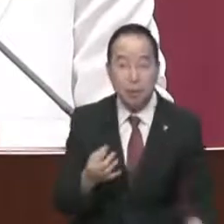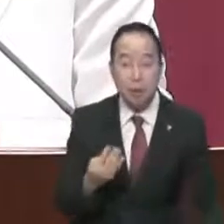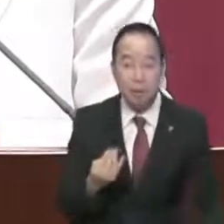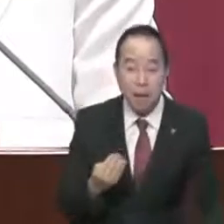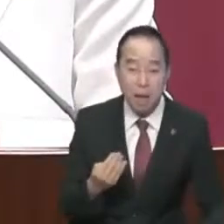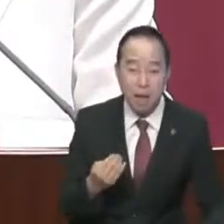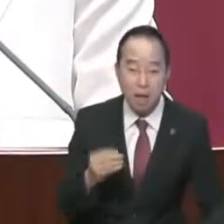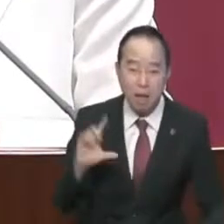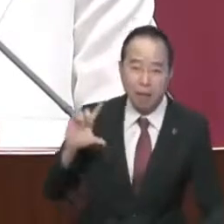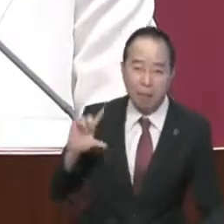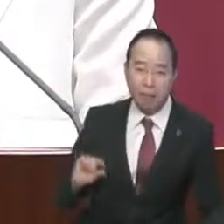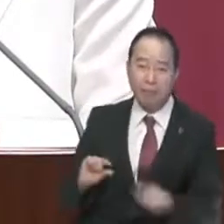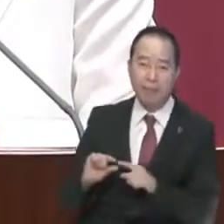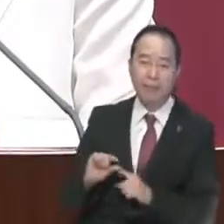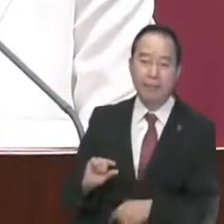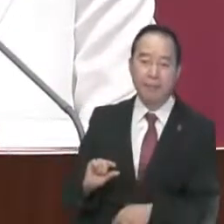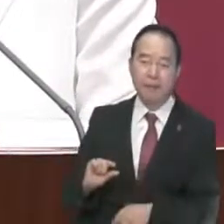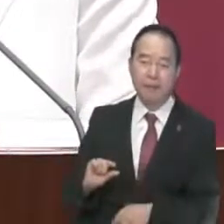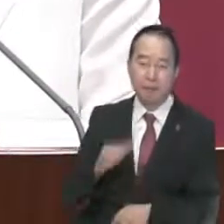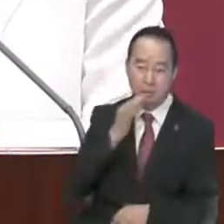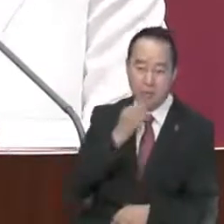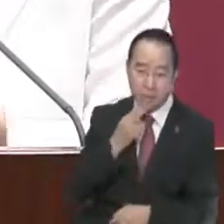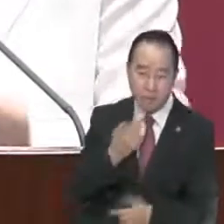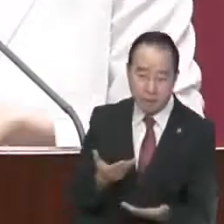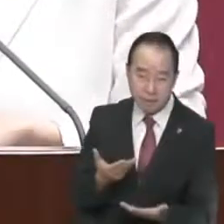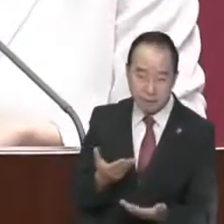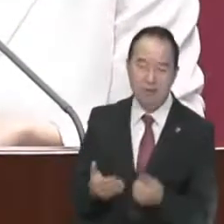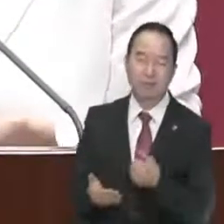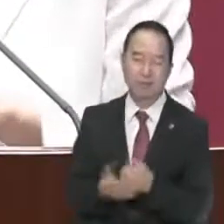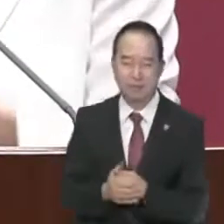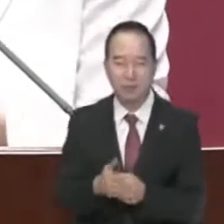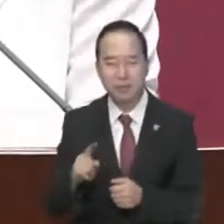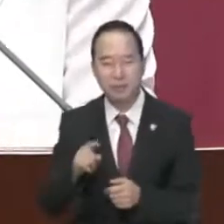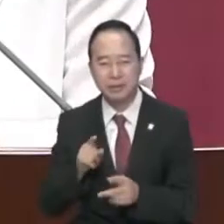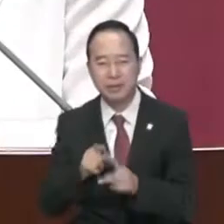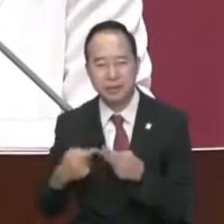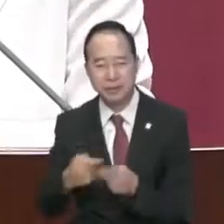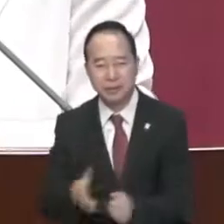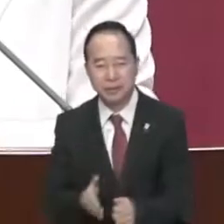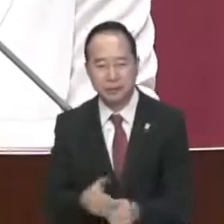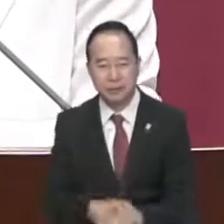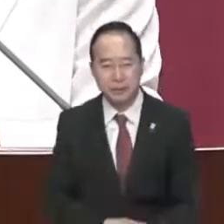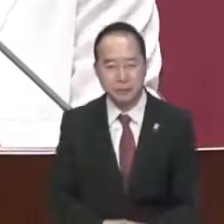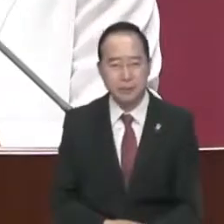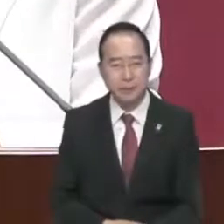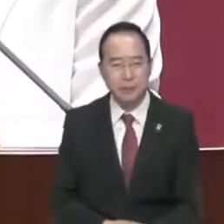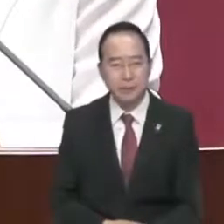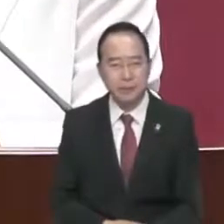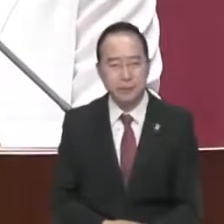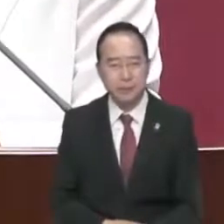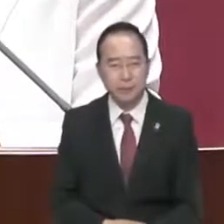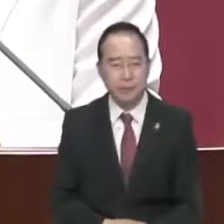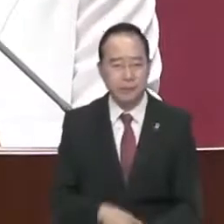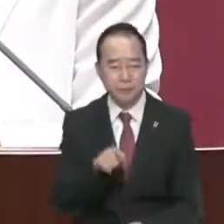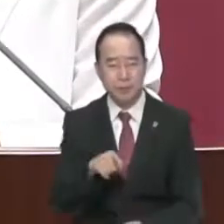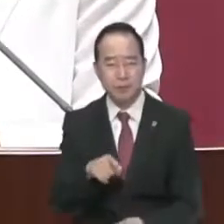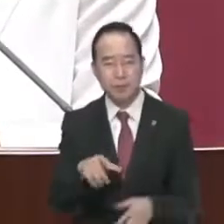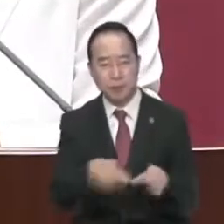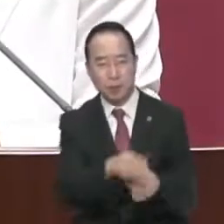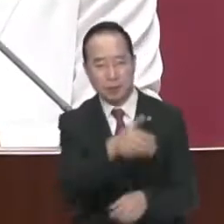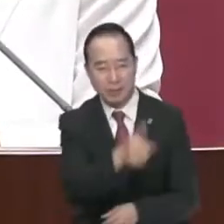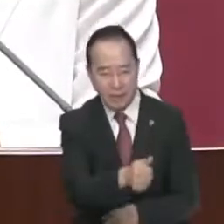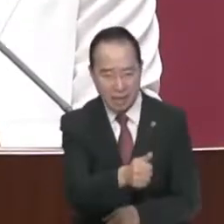도움이 안 되는 것이죠. 그런 점을 좀 이해해 주시기 바랍니다. 네, 총리님께서 홍남기 경제부총리님과